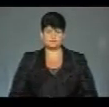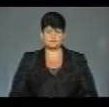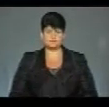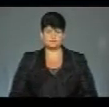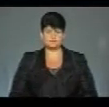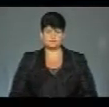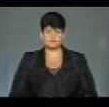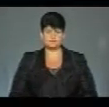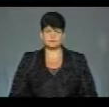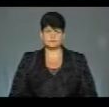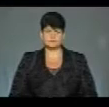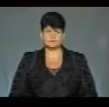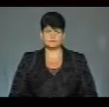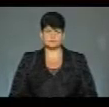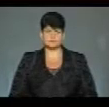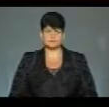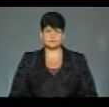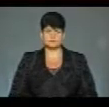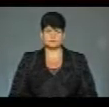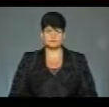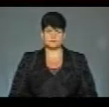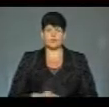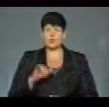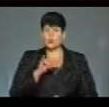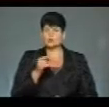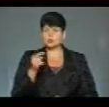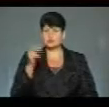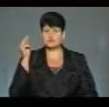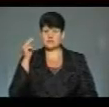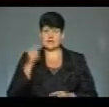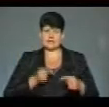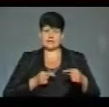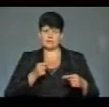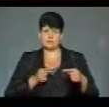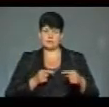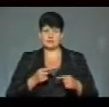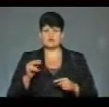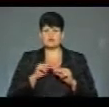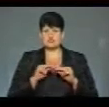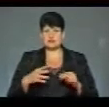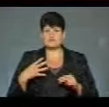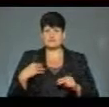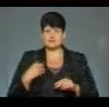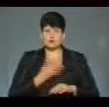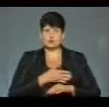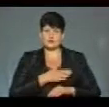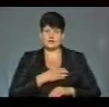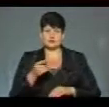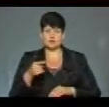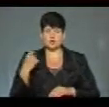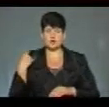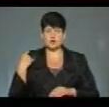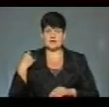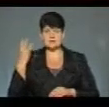на Суспільному. Тернопіль. У Тернополі навчалися дебатувати вчителі з Львівської, Полтавської, Тернопільської,